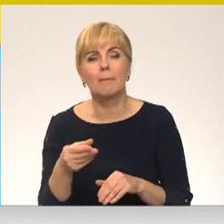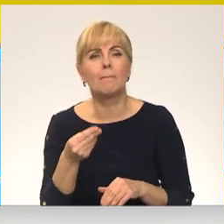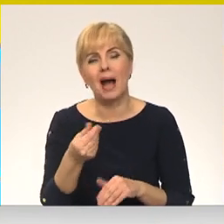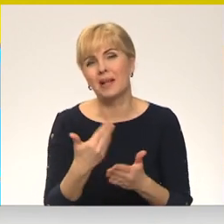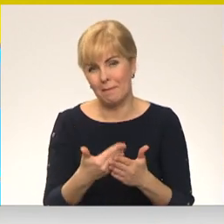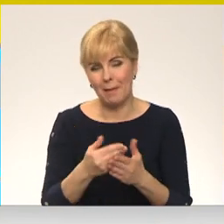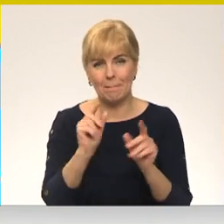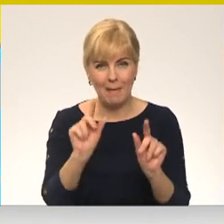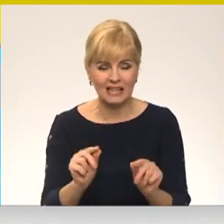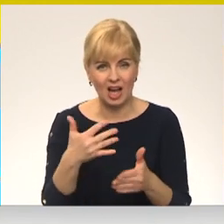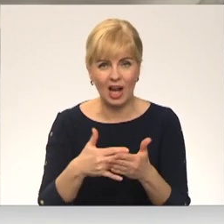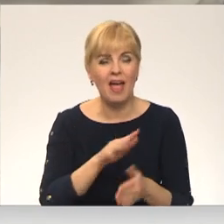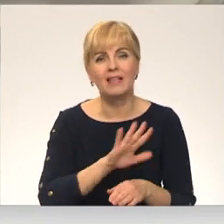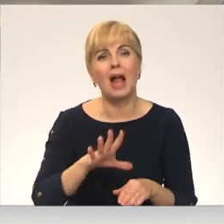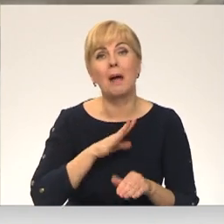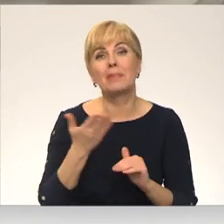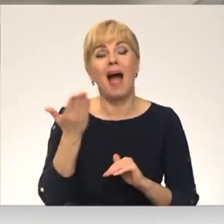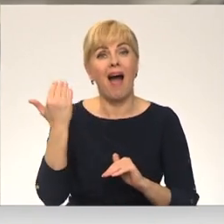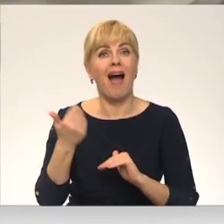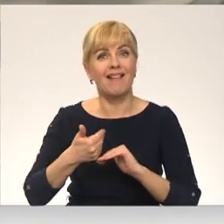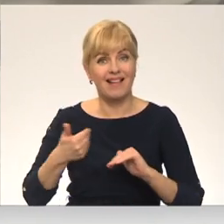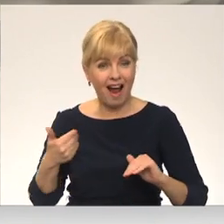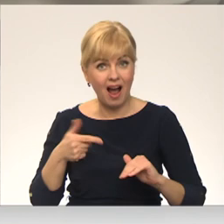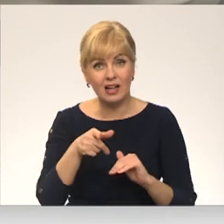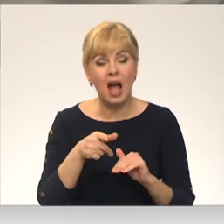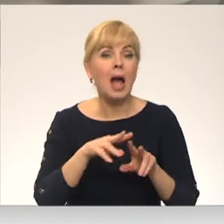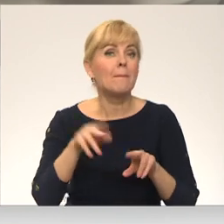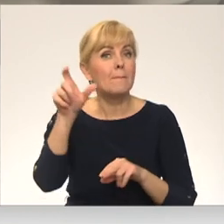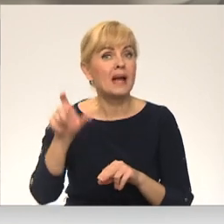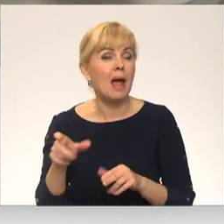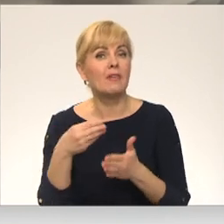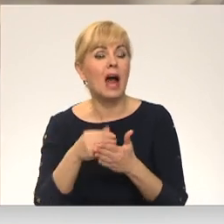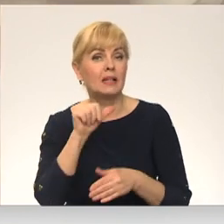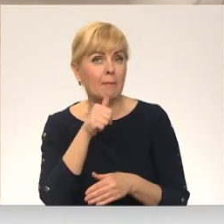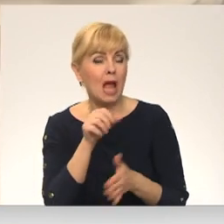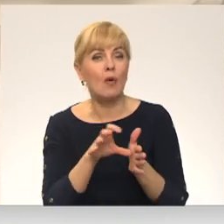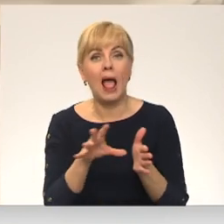mazāk rēķina nekā agrāk. Jāpiebilst, ka premjera vērtējumā maijā